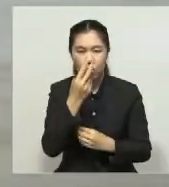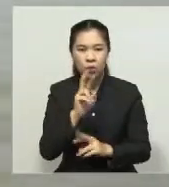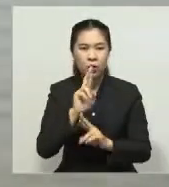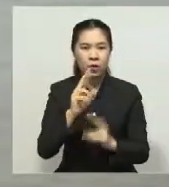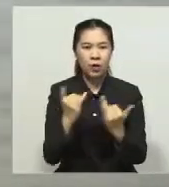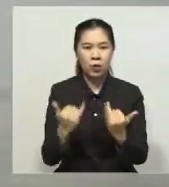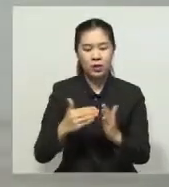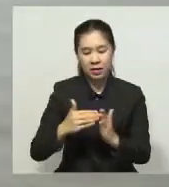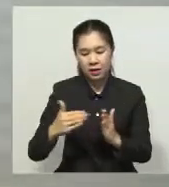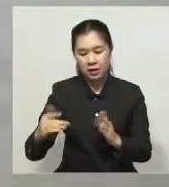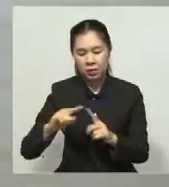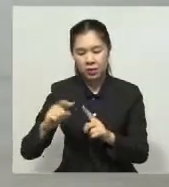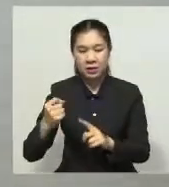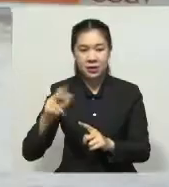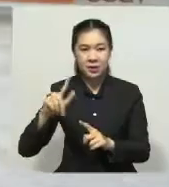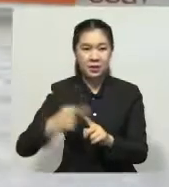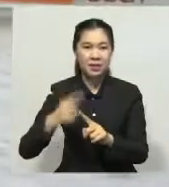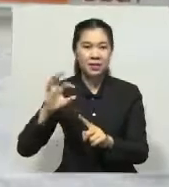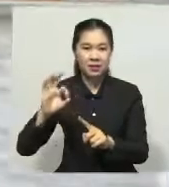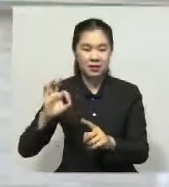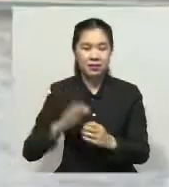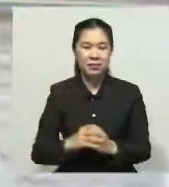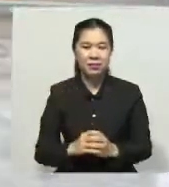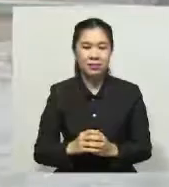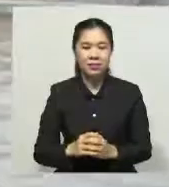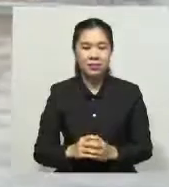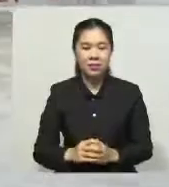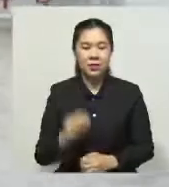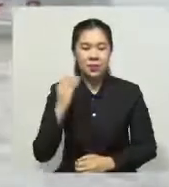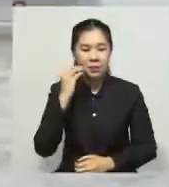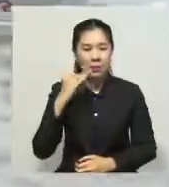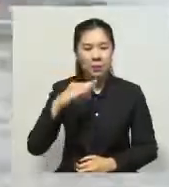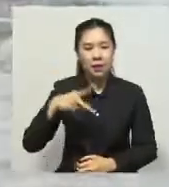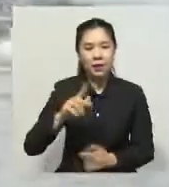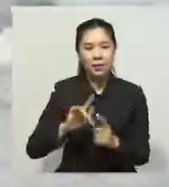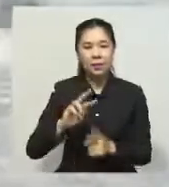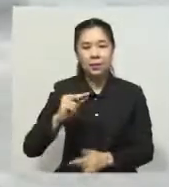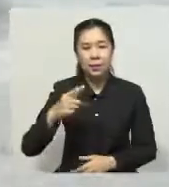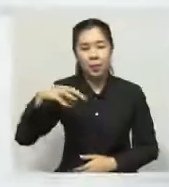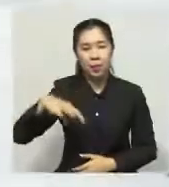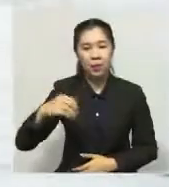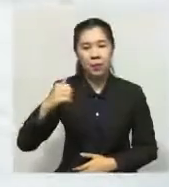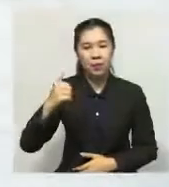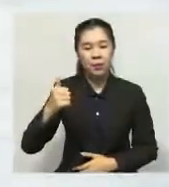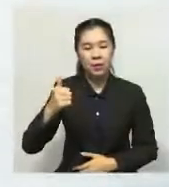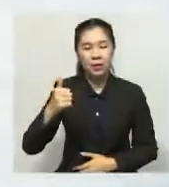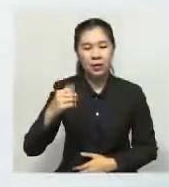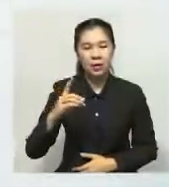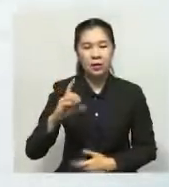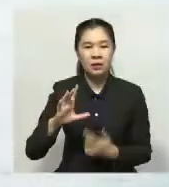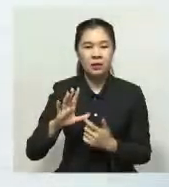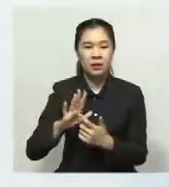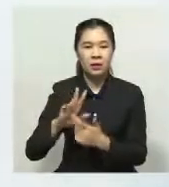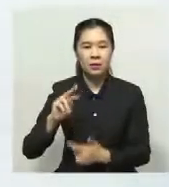ต่วันนี้ไปจนถึงวันที่13กันยายนนี้นะคะมีที่อำเภอบ้านโป่งโพธารามอำเภอเมืองราชบุรีอำเภอดำเนินสะดว